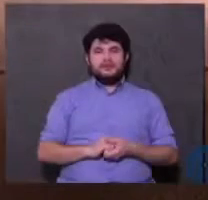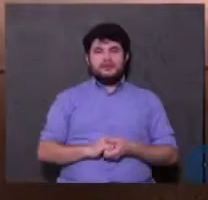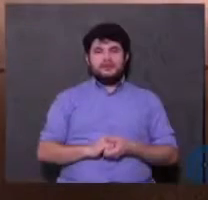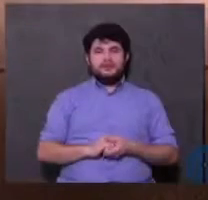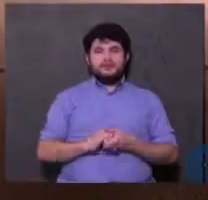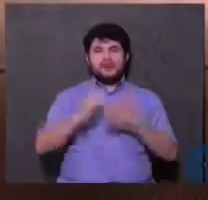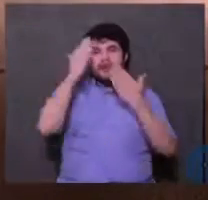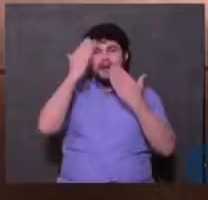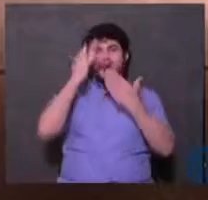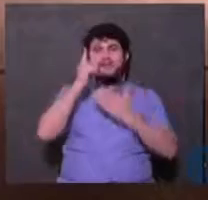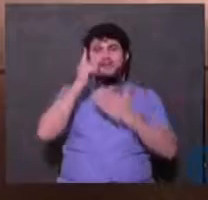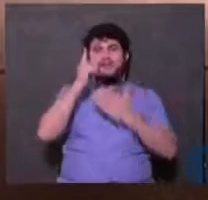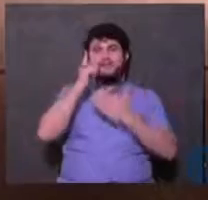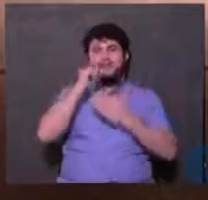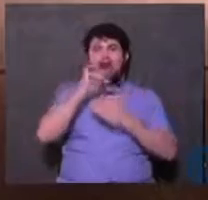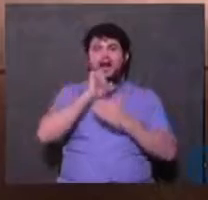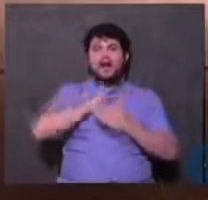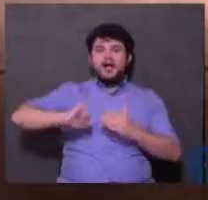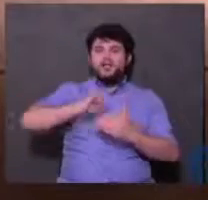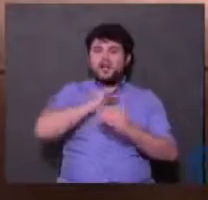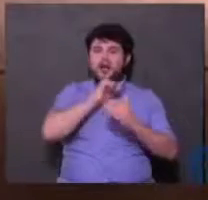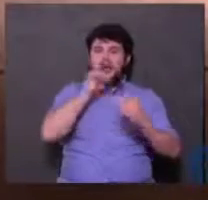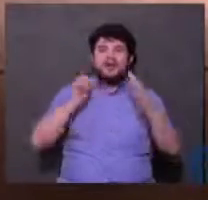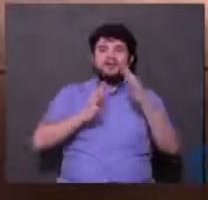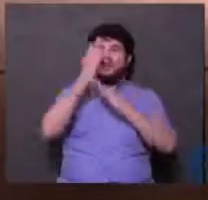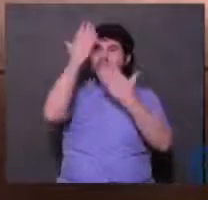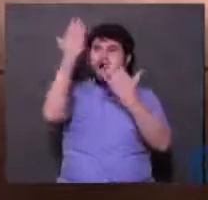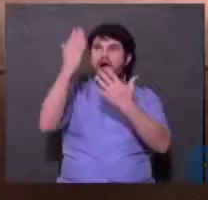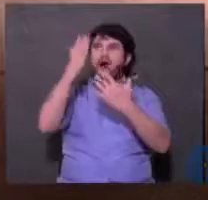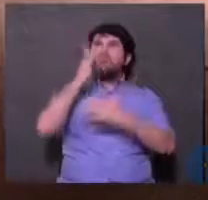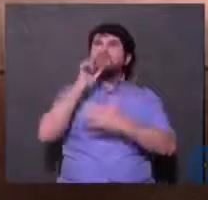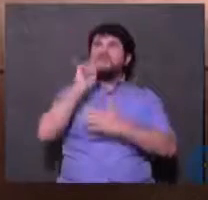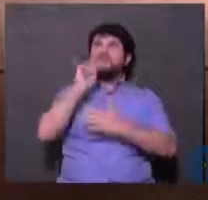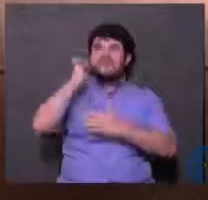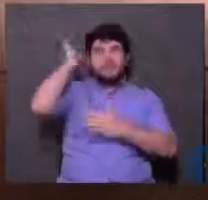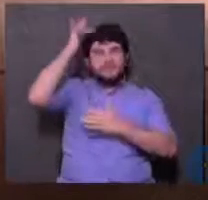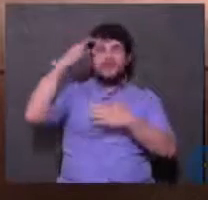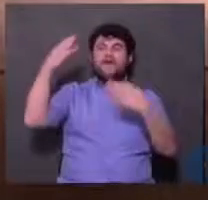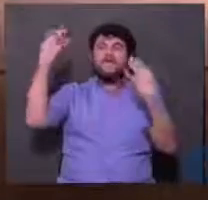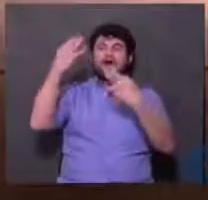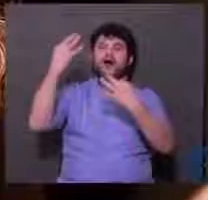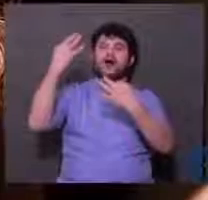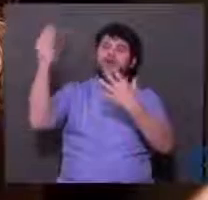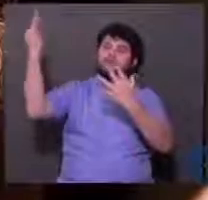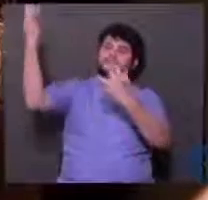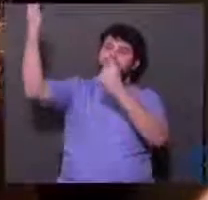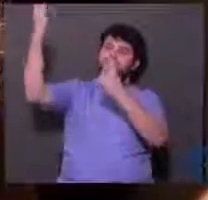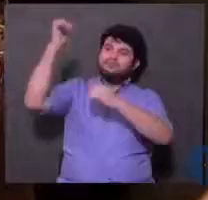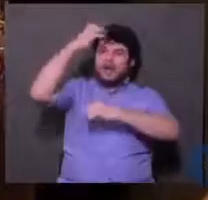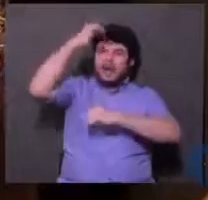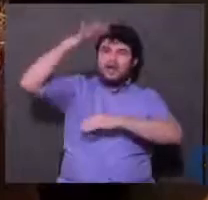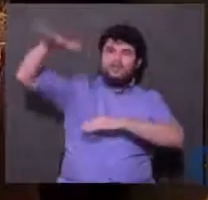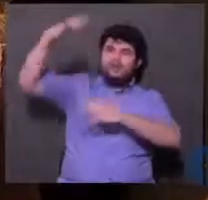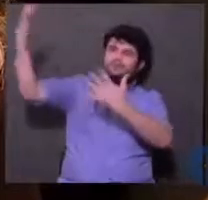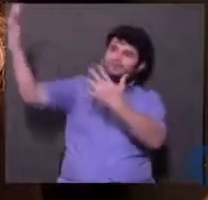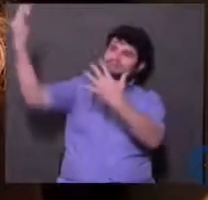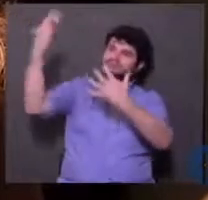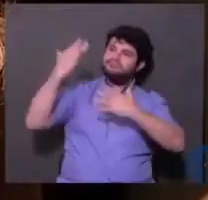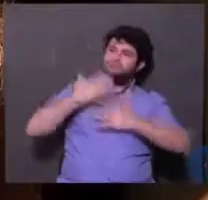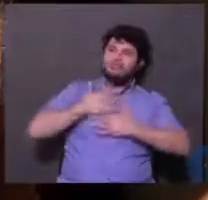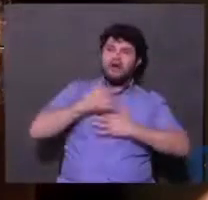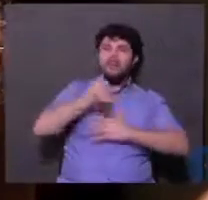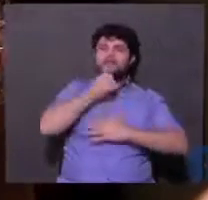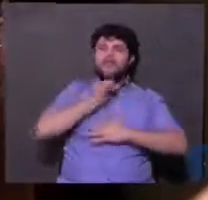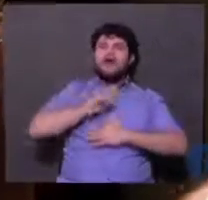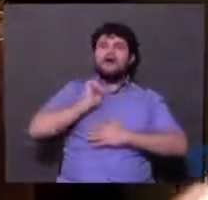Ojcze nasz, któryś jest w niebie, święć się imię Twoje, przyjdź królestwo Twoje, bądź wola Twoja, jako w niebie, tak